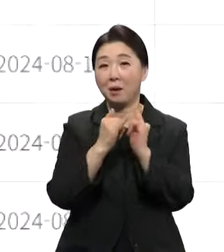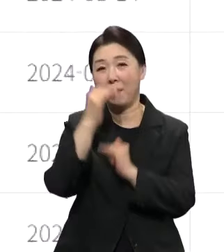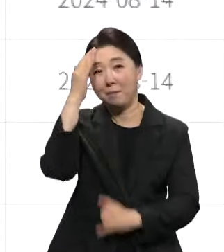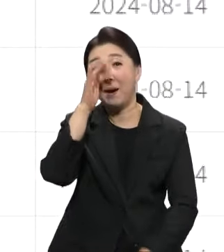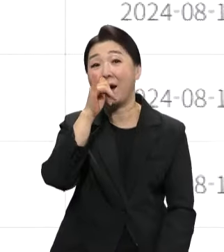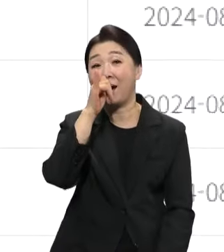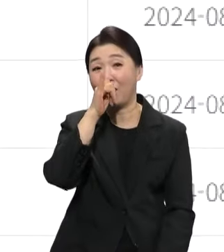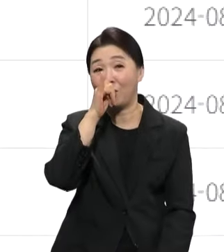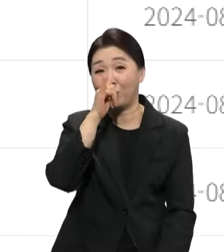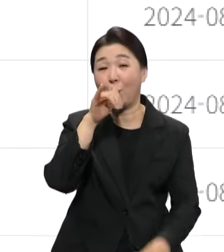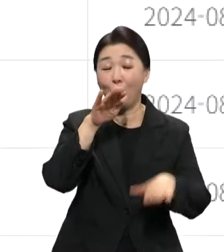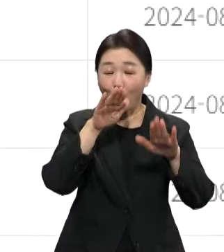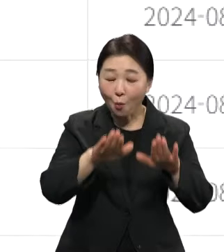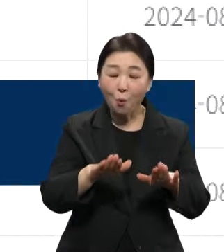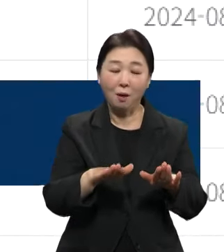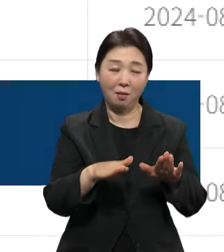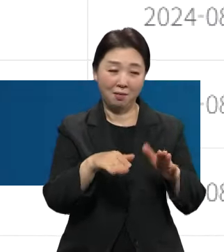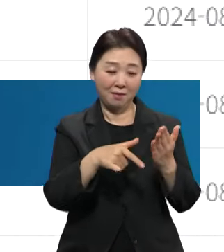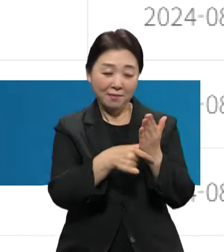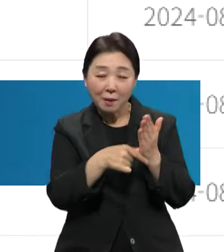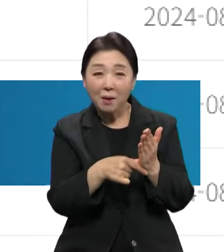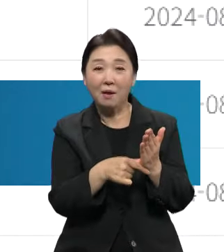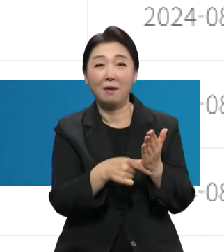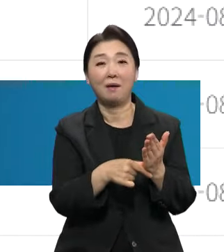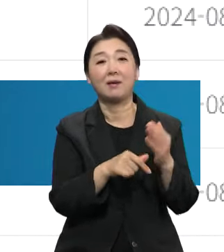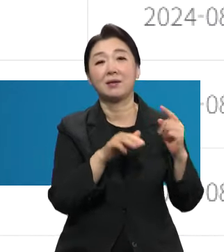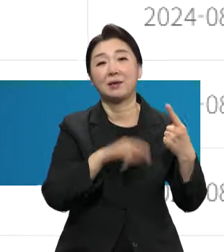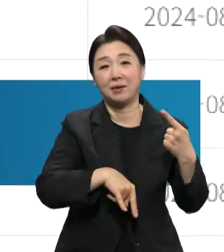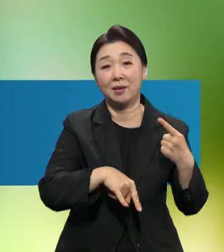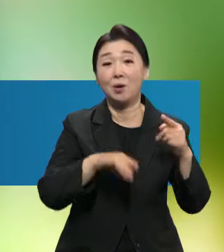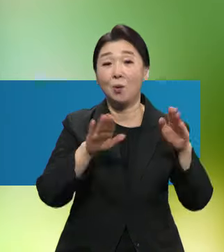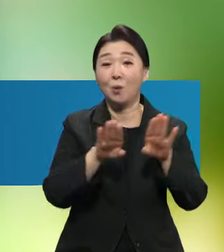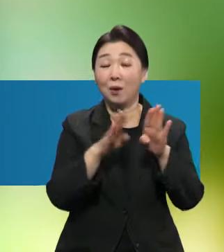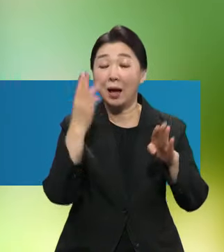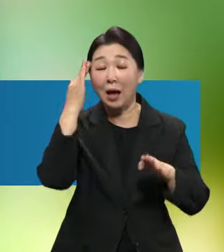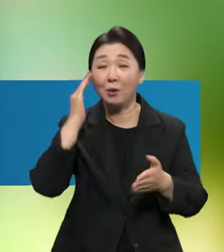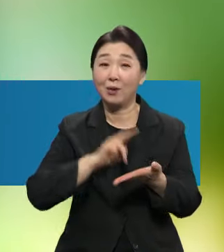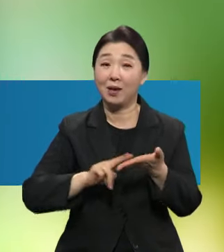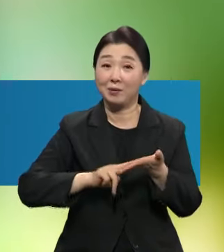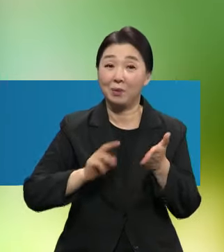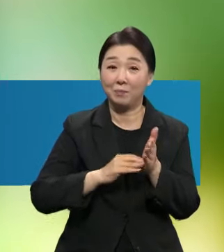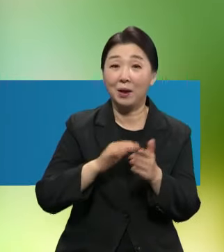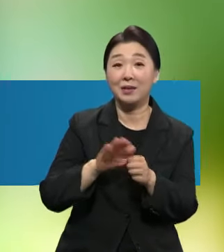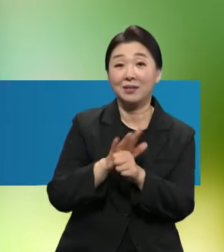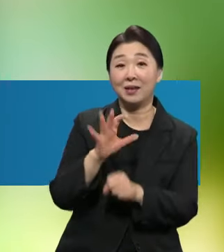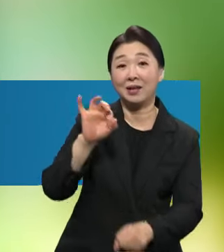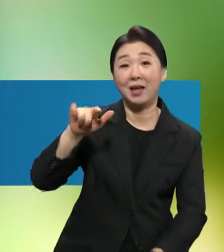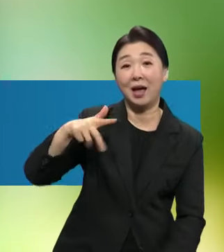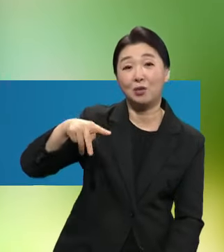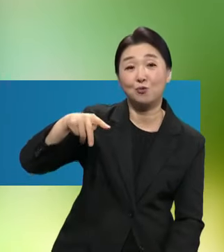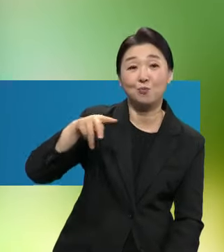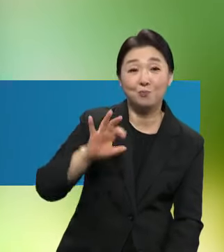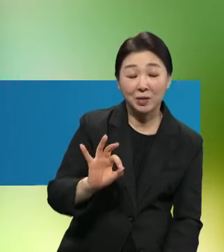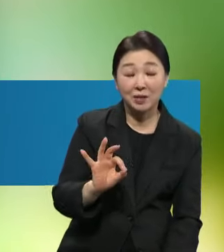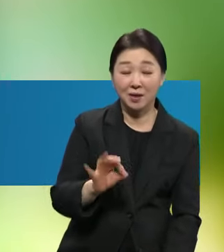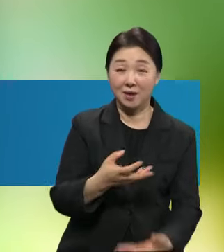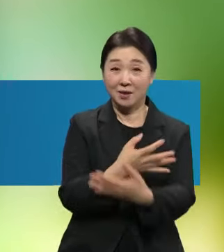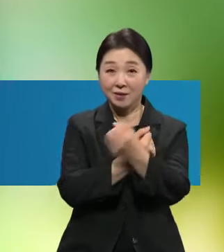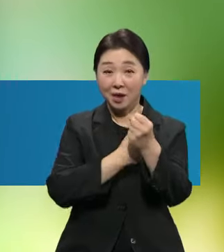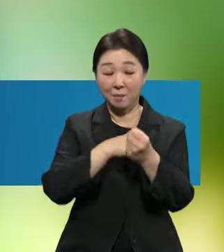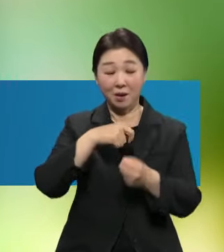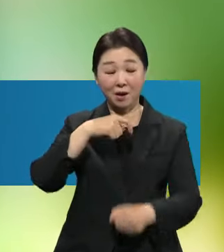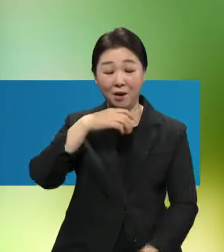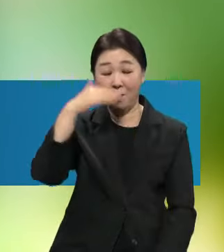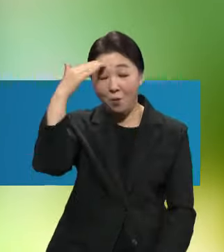제치고 예매율 1위에 올랐습니다. 오늘 개봉하는 국내 애니메이션 사랑의 하츄핑의 예매 관객 수 9만 명을